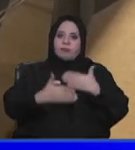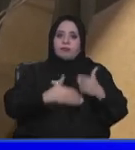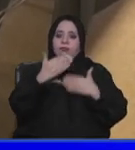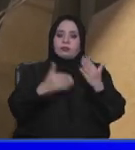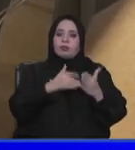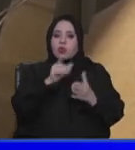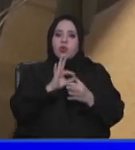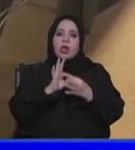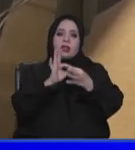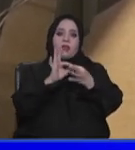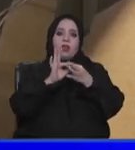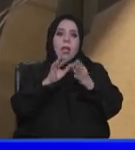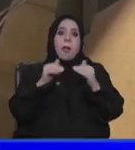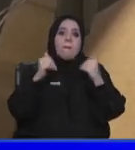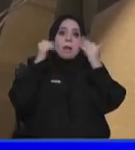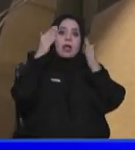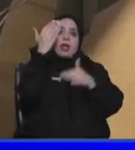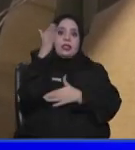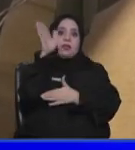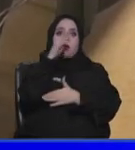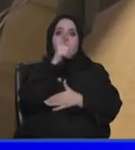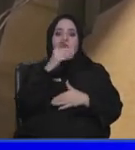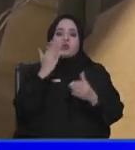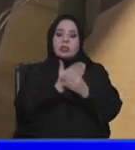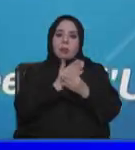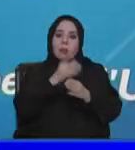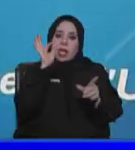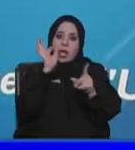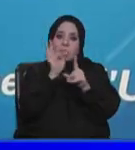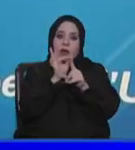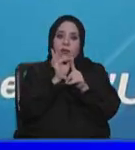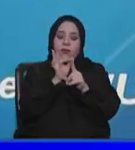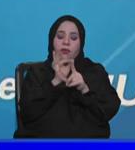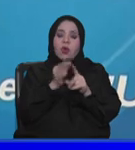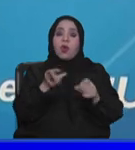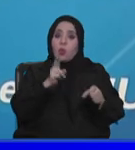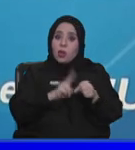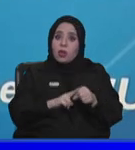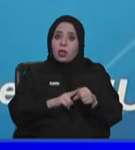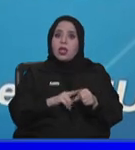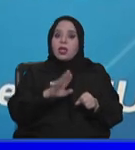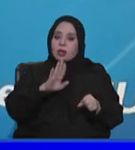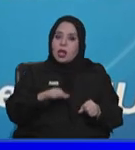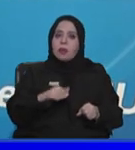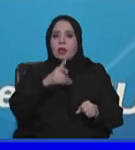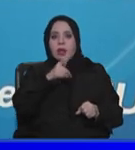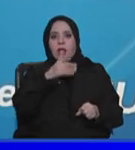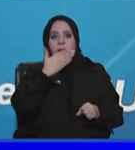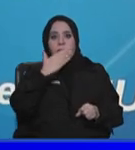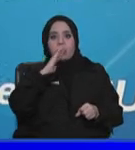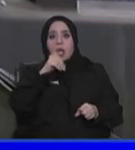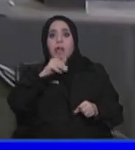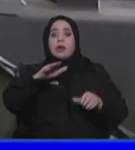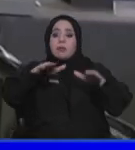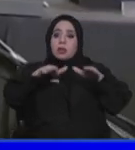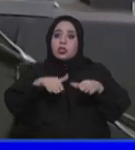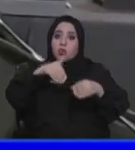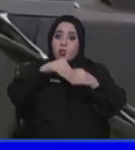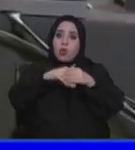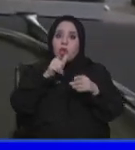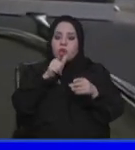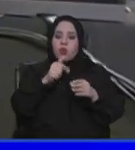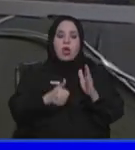الدبلوماسيه البرلمانيه وتحقيق الاهداف المرسومه واستطاعوا مثل الشع به الحصول على